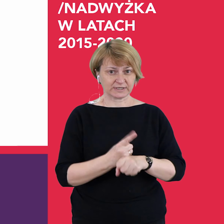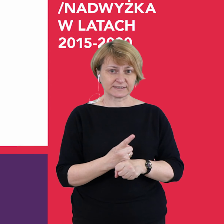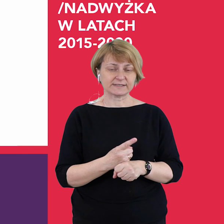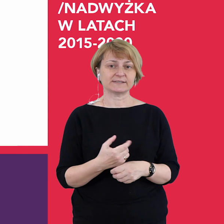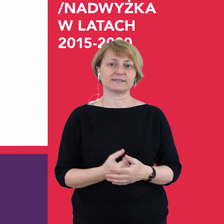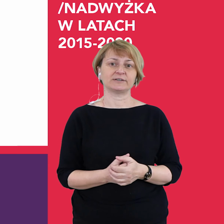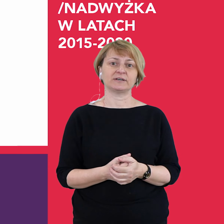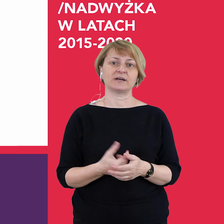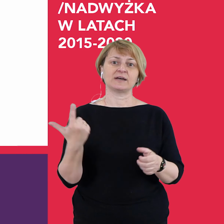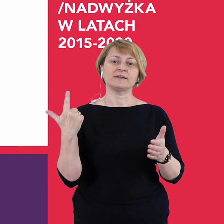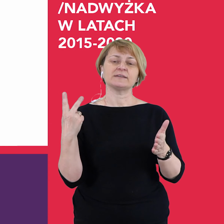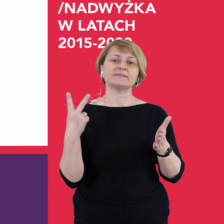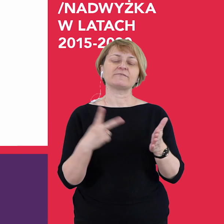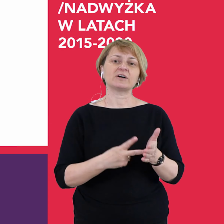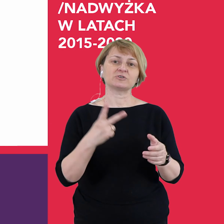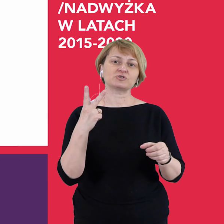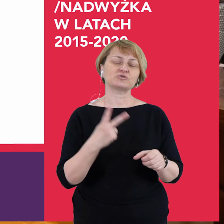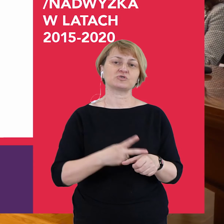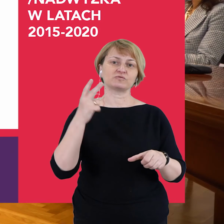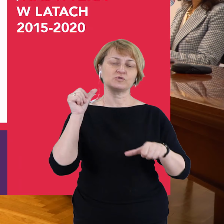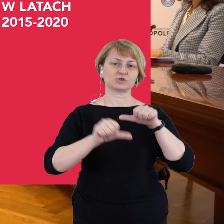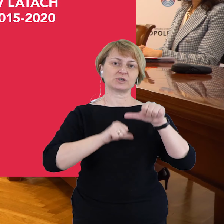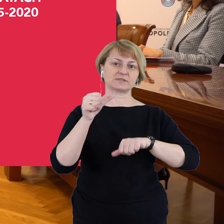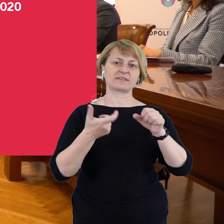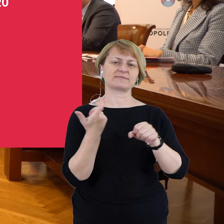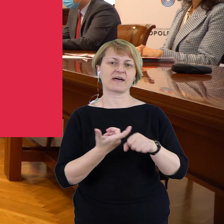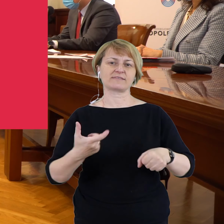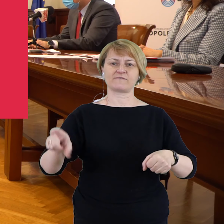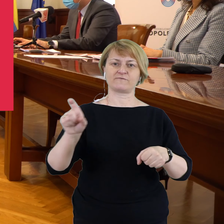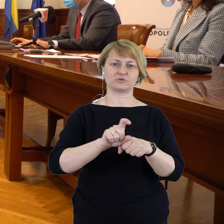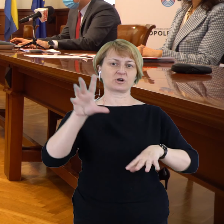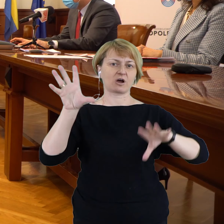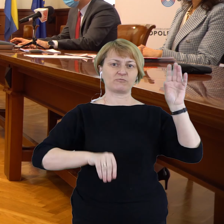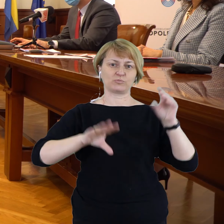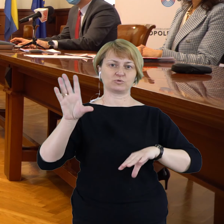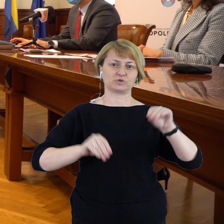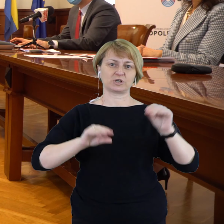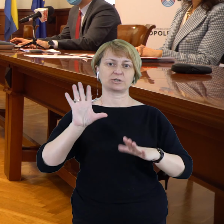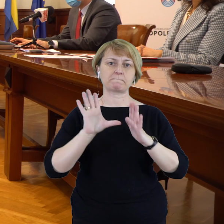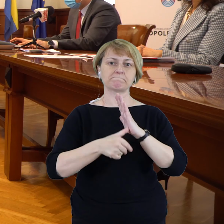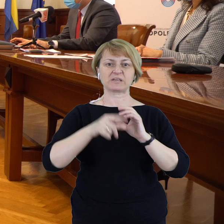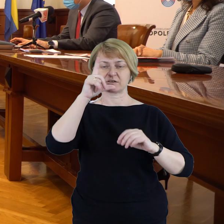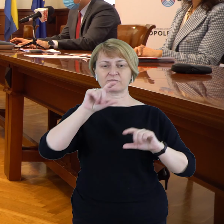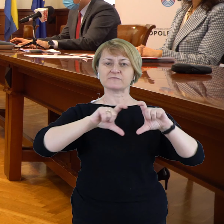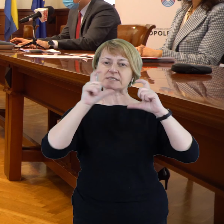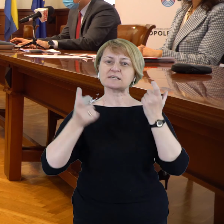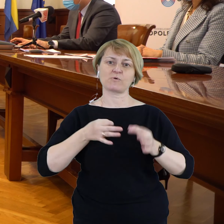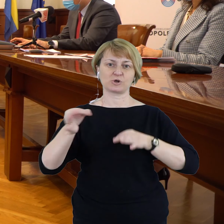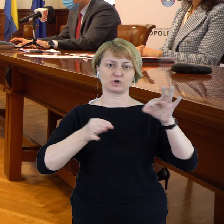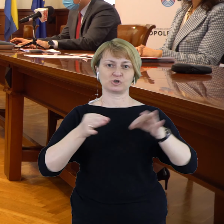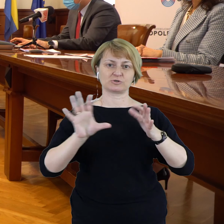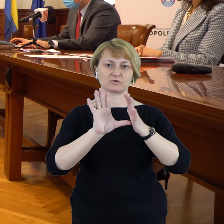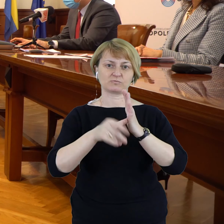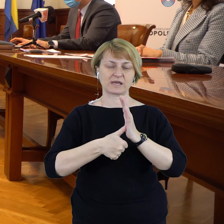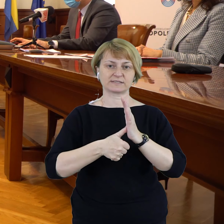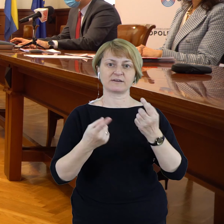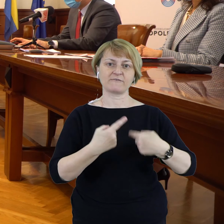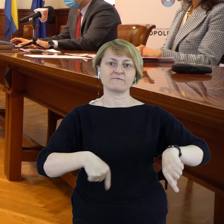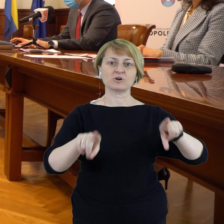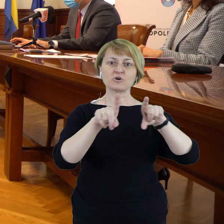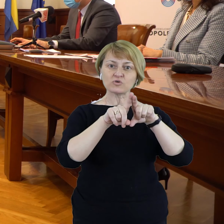podjęliśmy. Stąd jeszcze raz, 2020 to największa nadwyżka w budżecie miasta Opola w historii